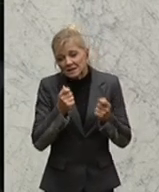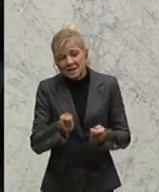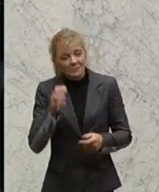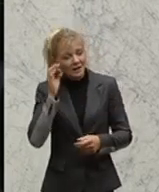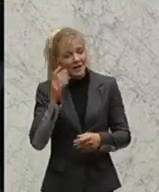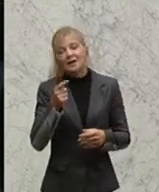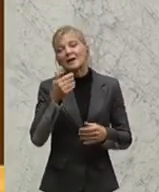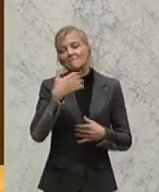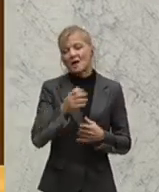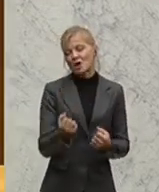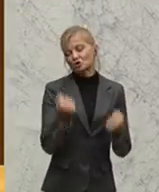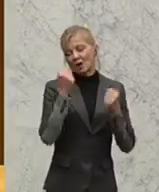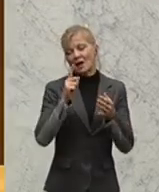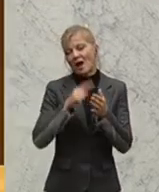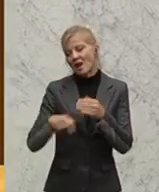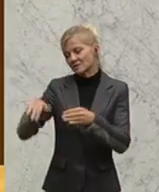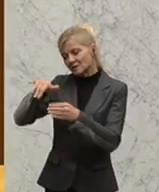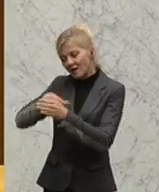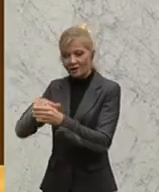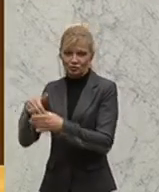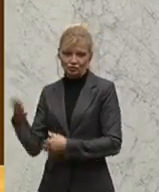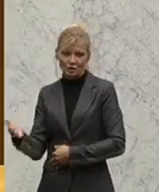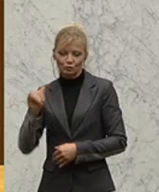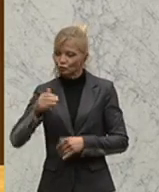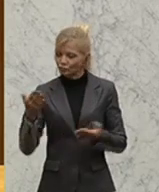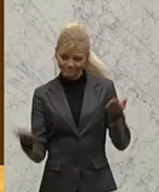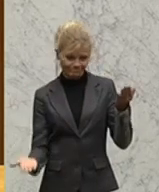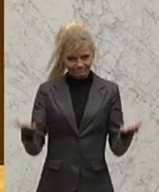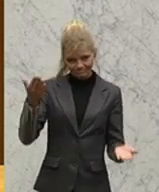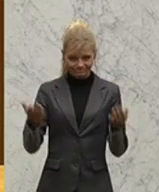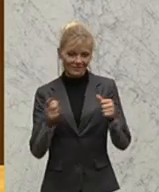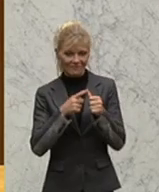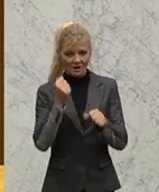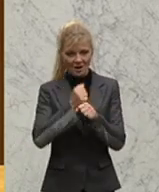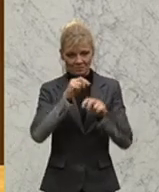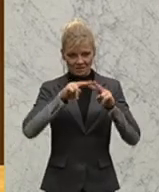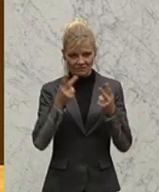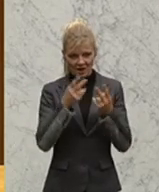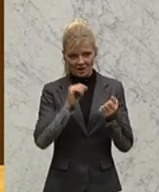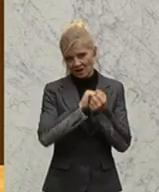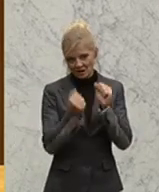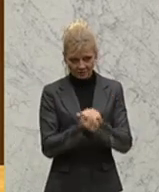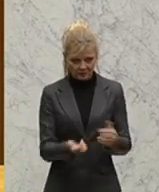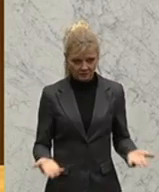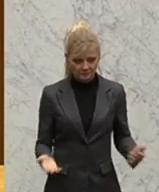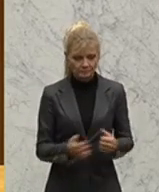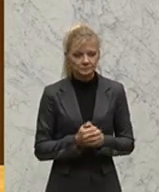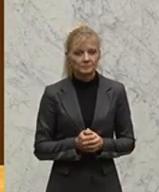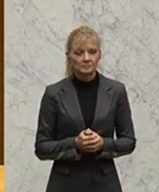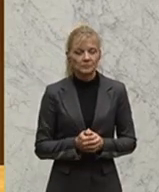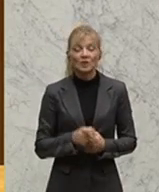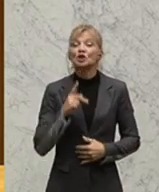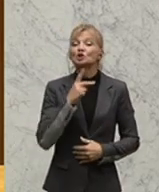Dienstnehmer, die Dienstnehmerin ist. Und ich denke mir, das gibt es eben auszuloten in einer veränderten Arbeitswelt. Es ist so, dass